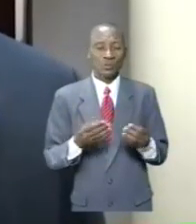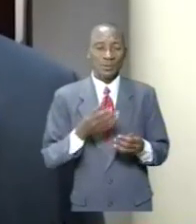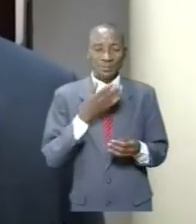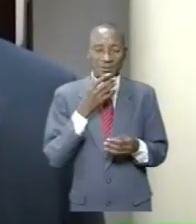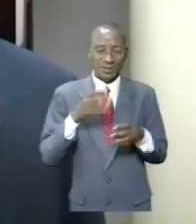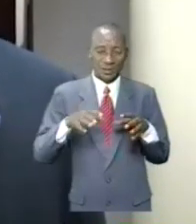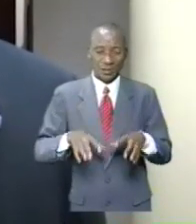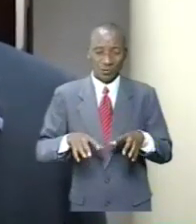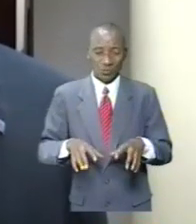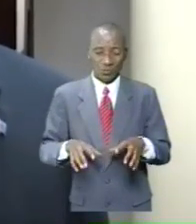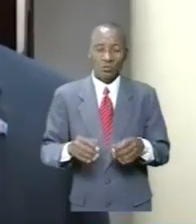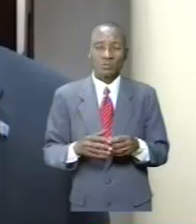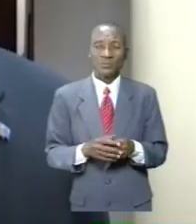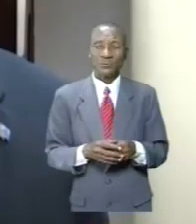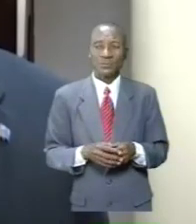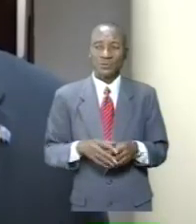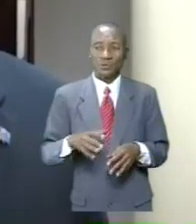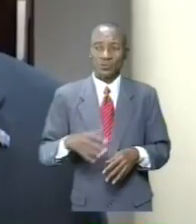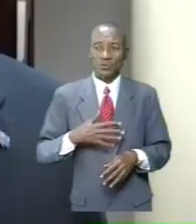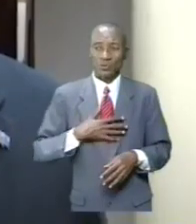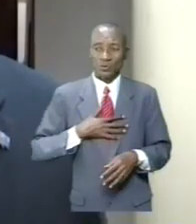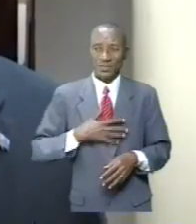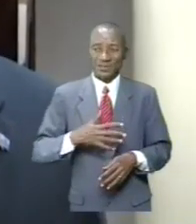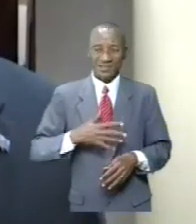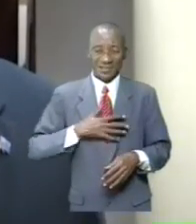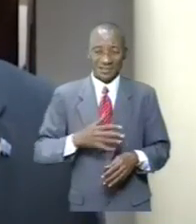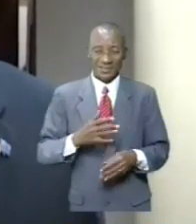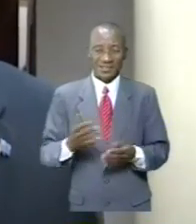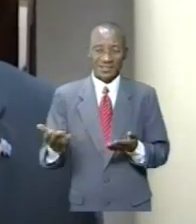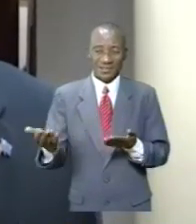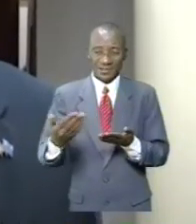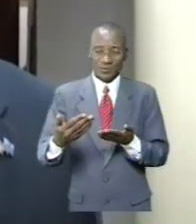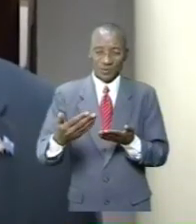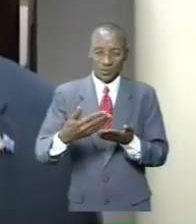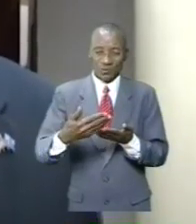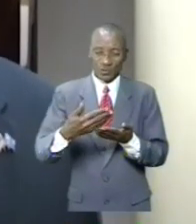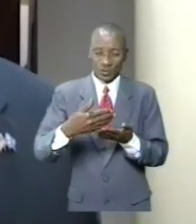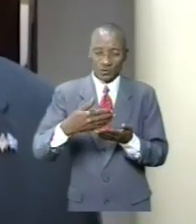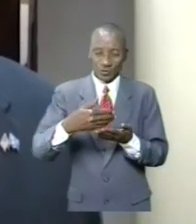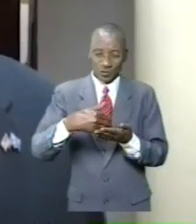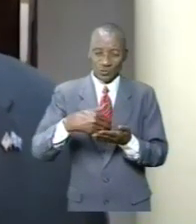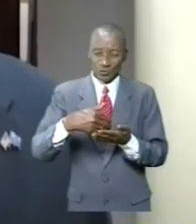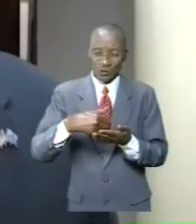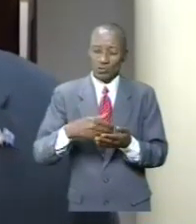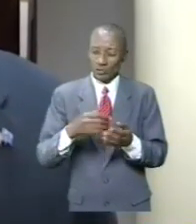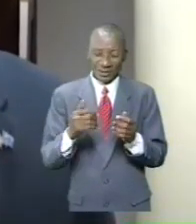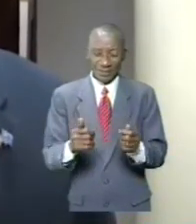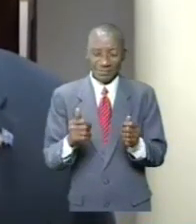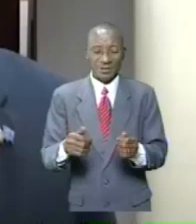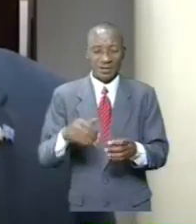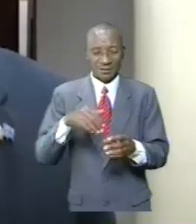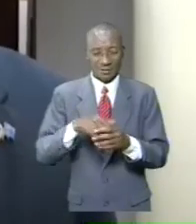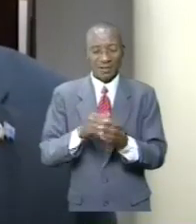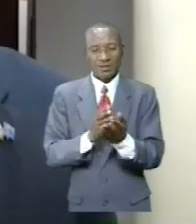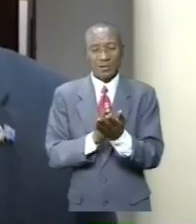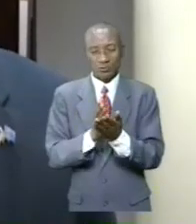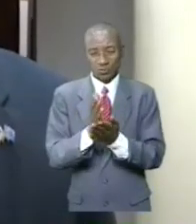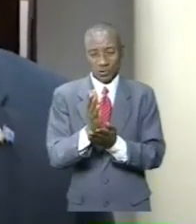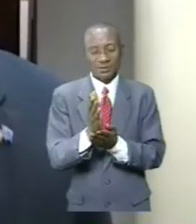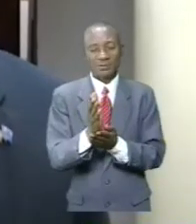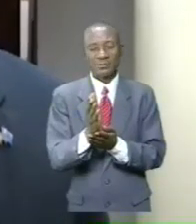en train d'essayer de rentrer dans le traité économique à Goa, the African